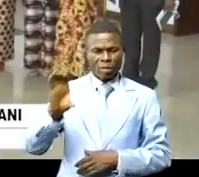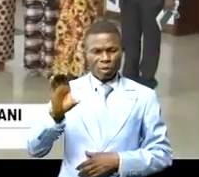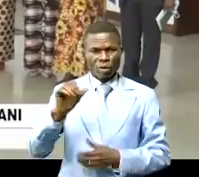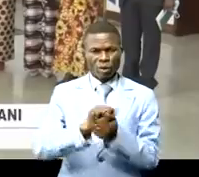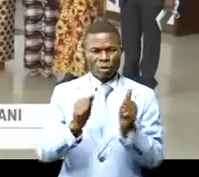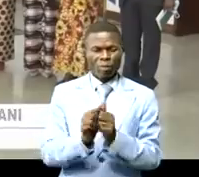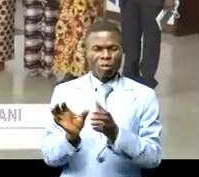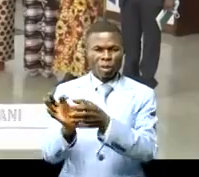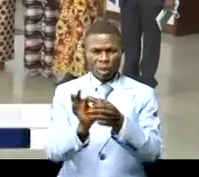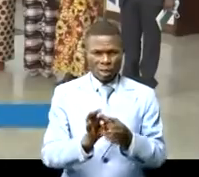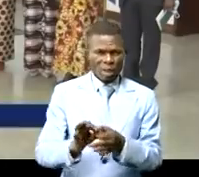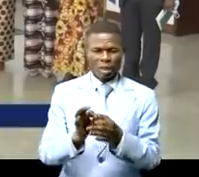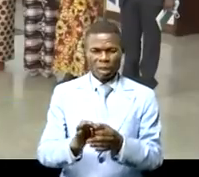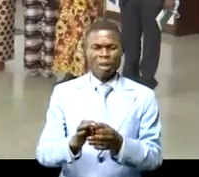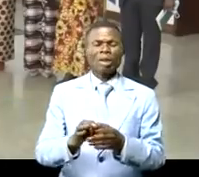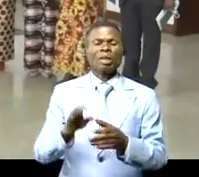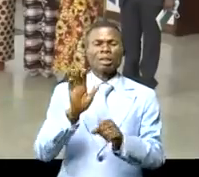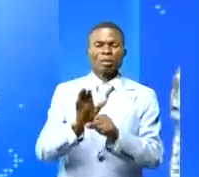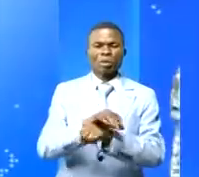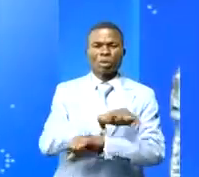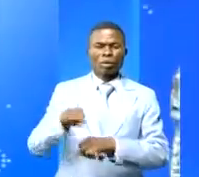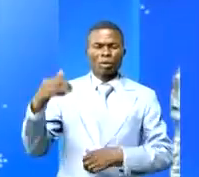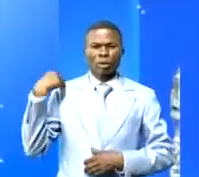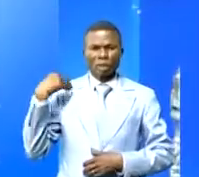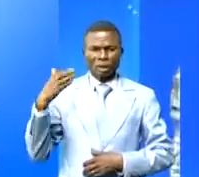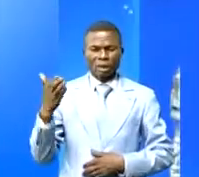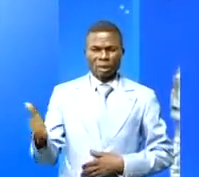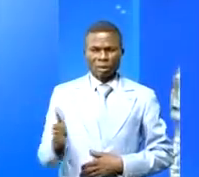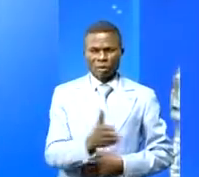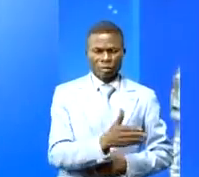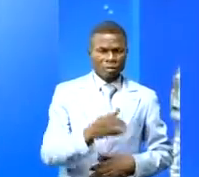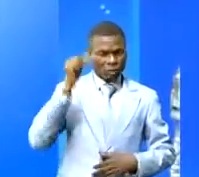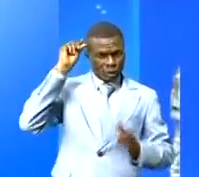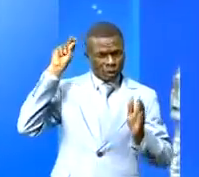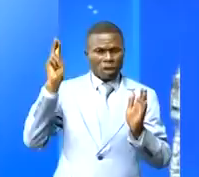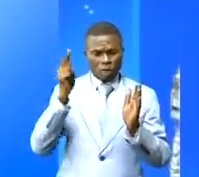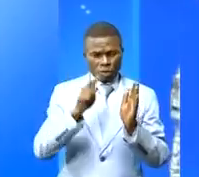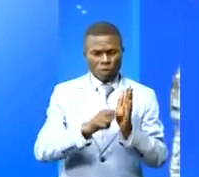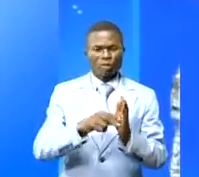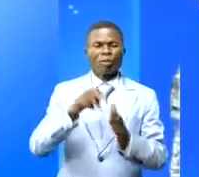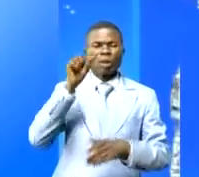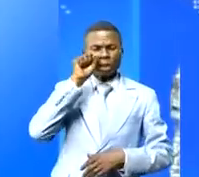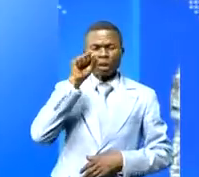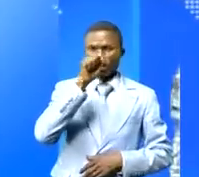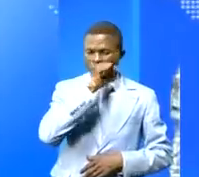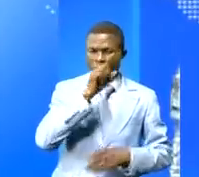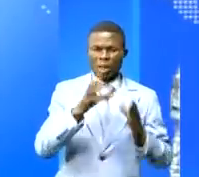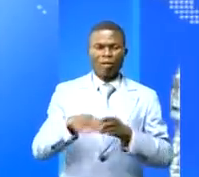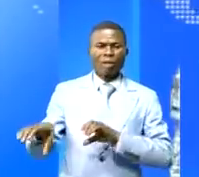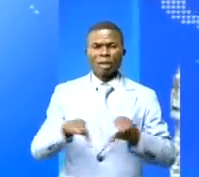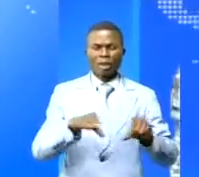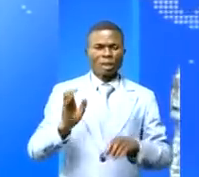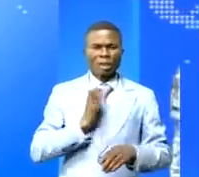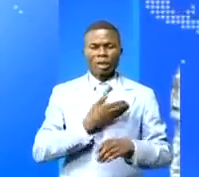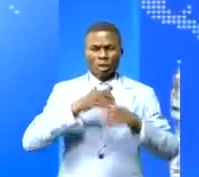de la collaboration interinstitutionnelle. Le gouvernement Samalou Kondé et les actions du chef